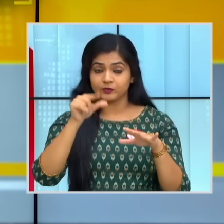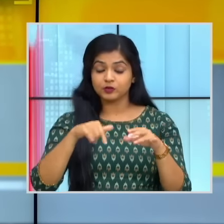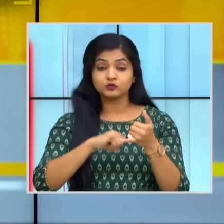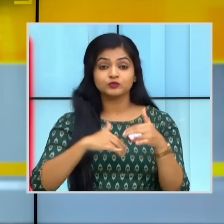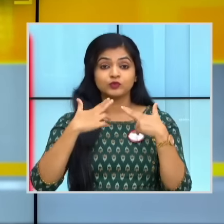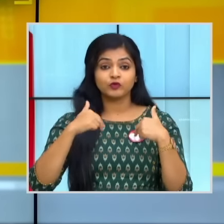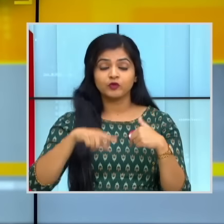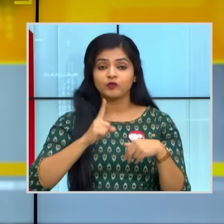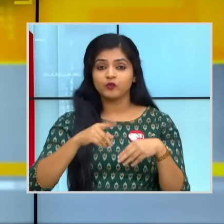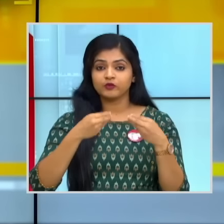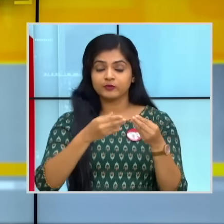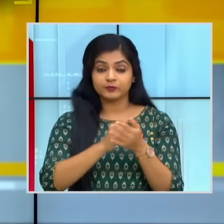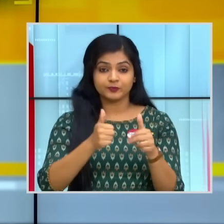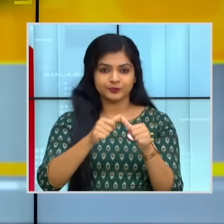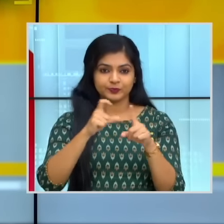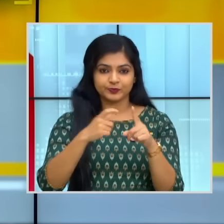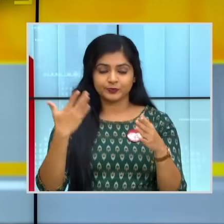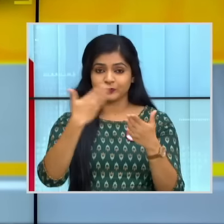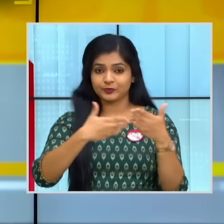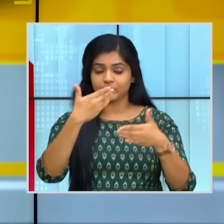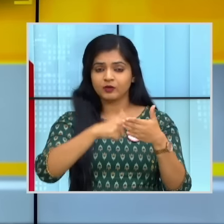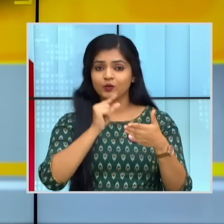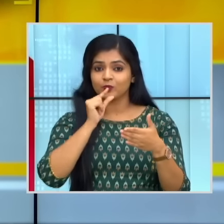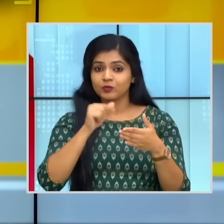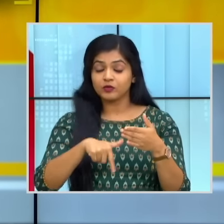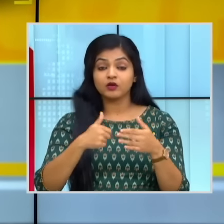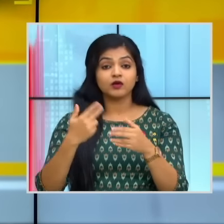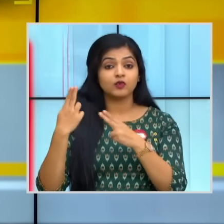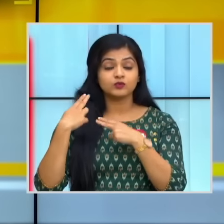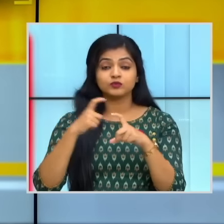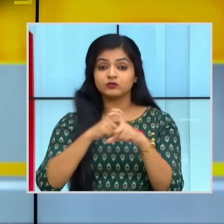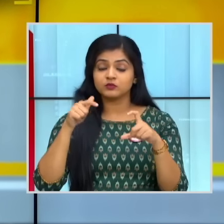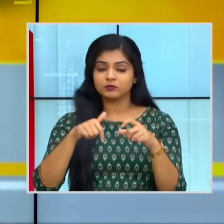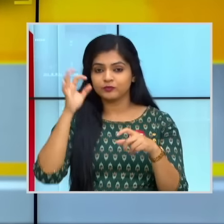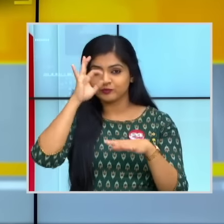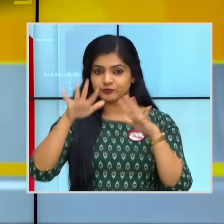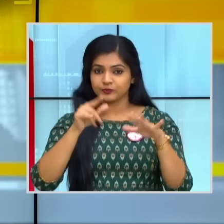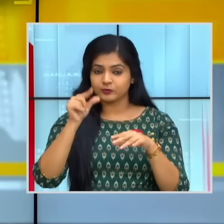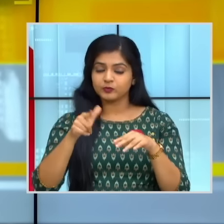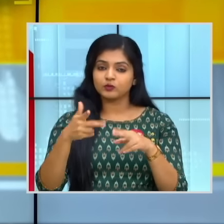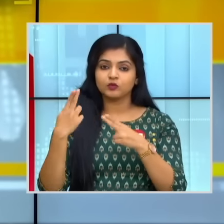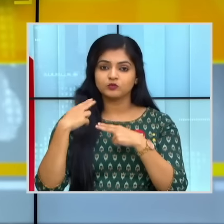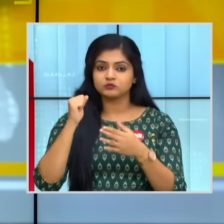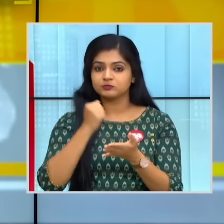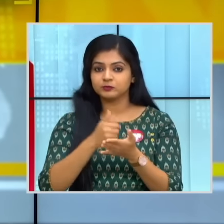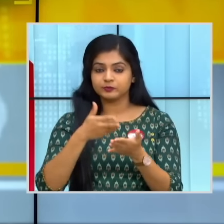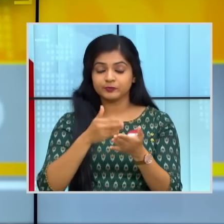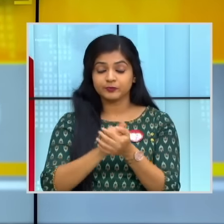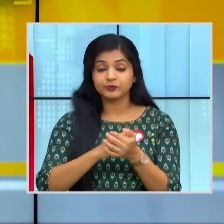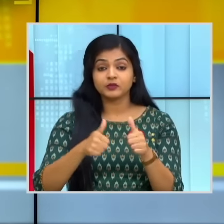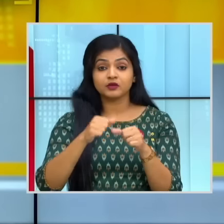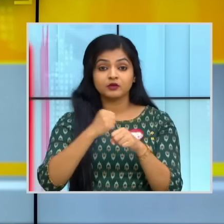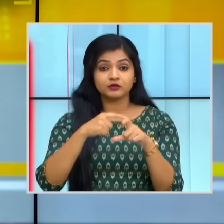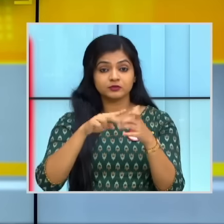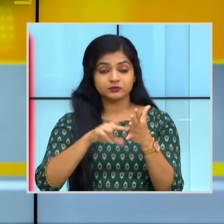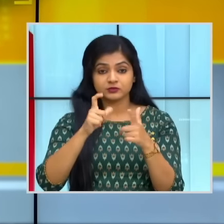മുന്നറിയിപ്പ്. പരസ്യങ്ങളിലെ പ്രസ്താവനകളുടെ ഉത്തരവാദിത്തം നടീനടന്മാർക്കുണ്ടാകും. താരങ്ങളും പരസ്യ കമ്പനികളും ഏജൻസികളും പരസ്യം